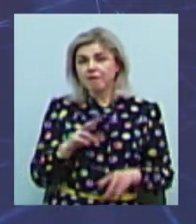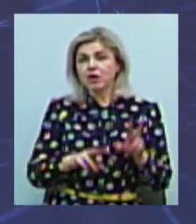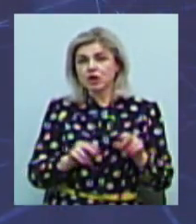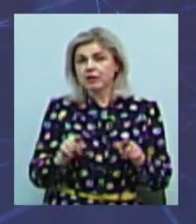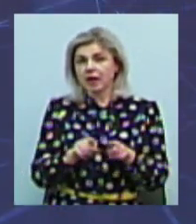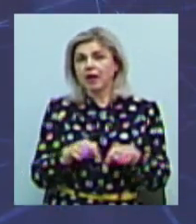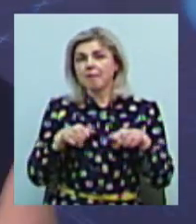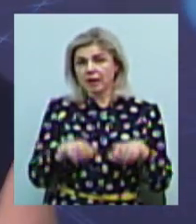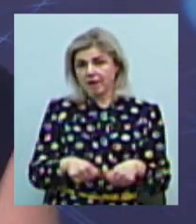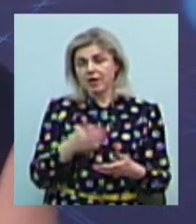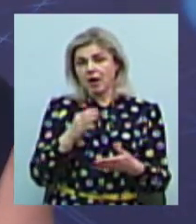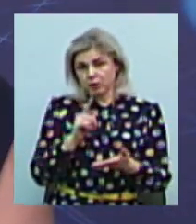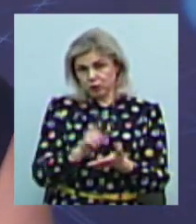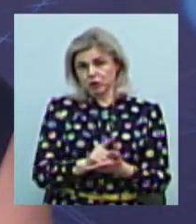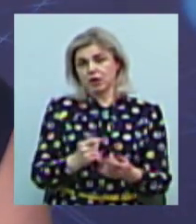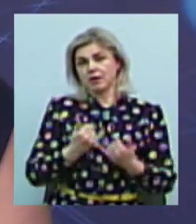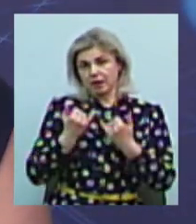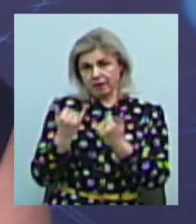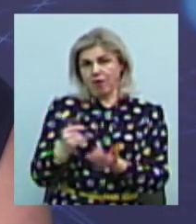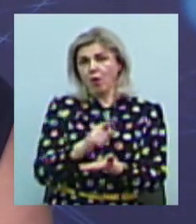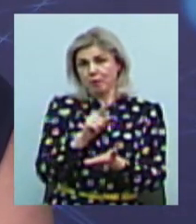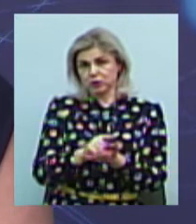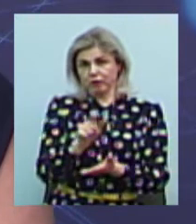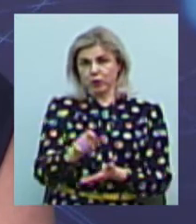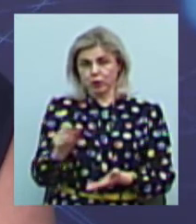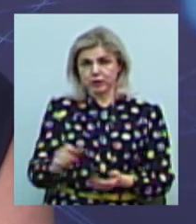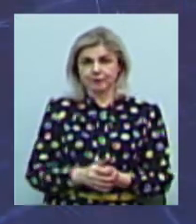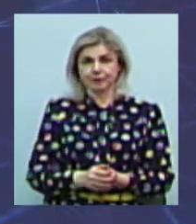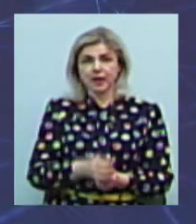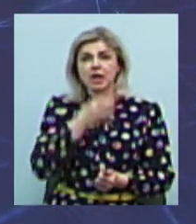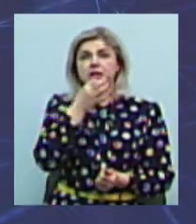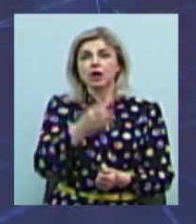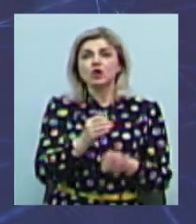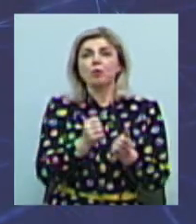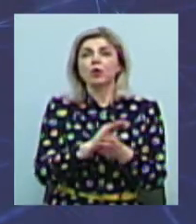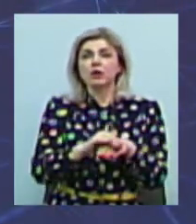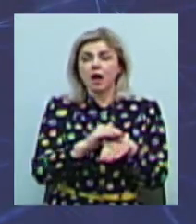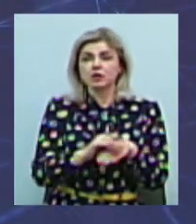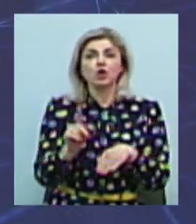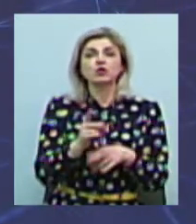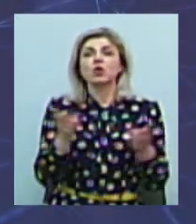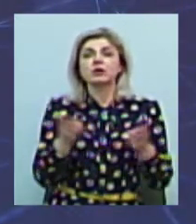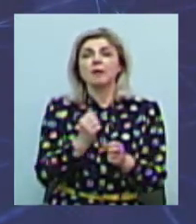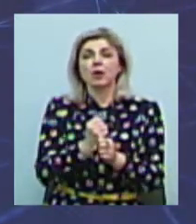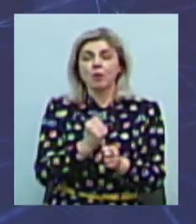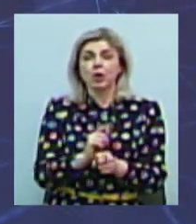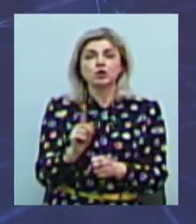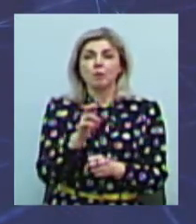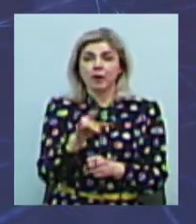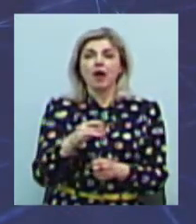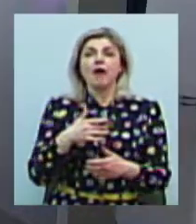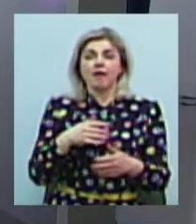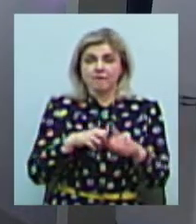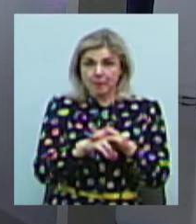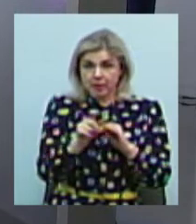такі права вже мають надаватися обов'язково людям. А скажіть, будь ласка, що треба зробити, щоб все ж таки вимушені переселенці мали